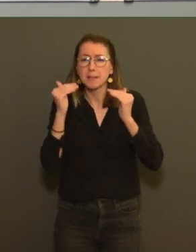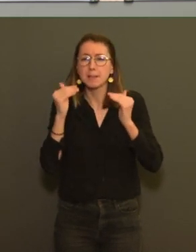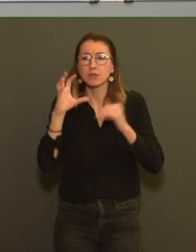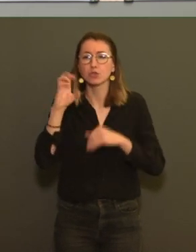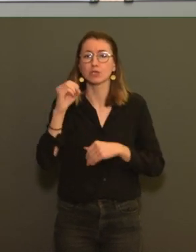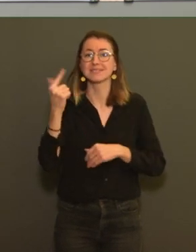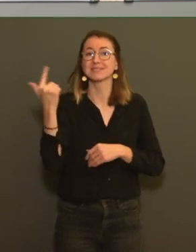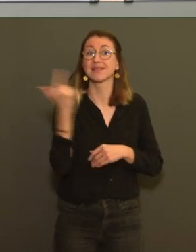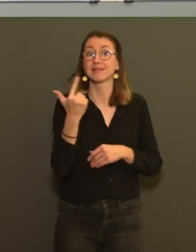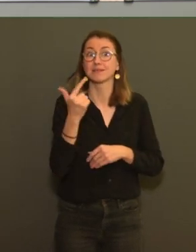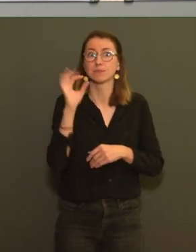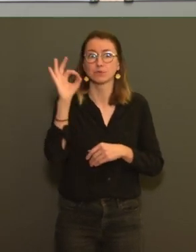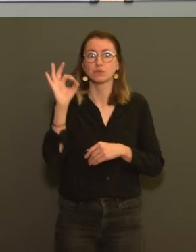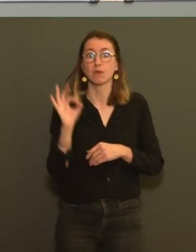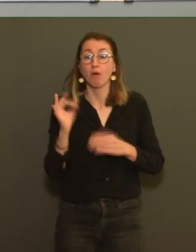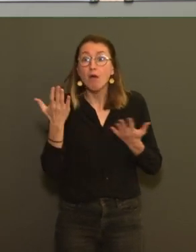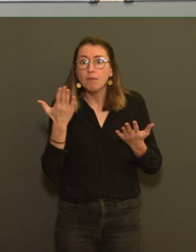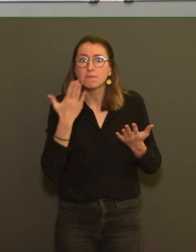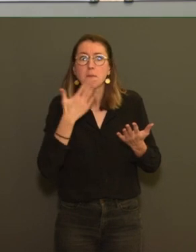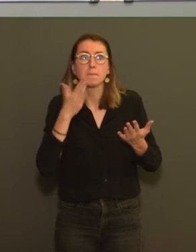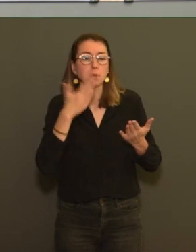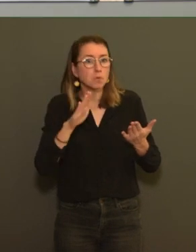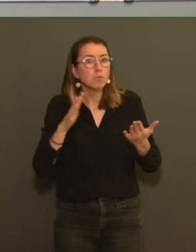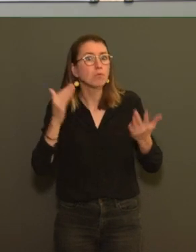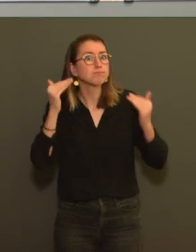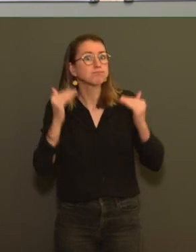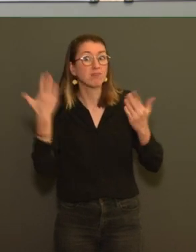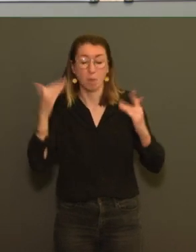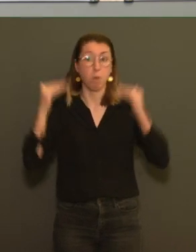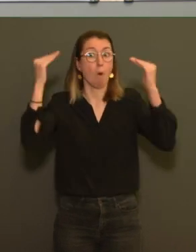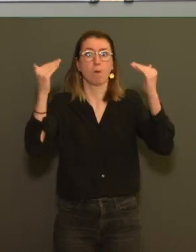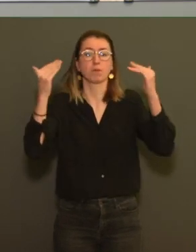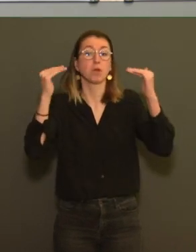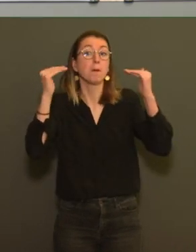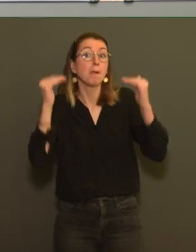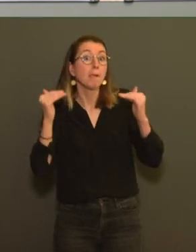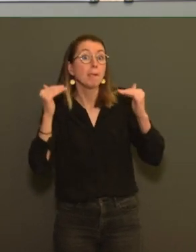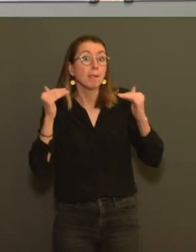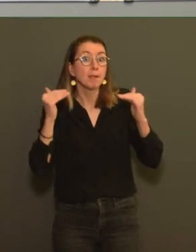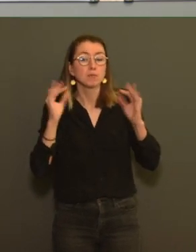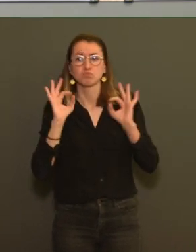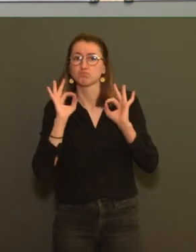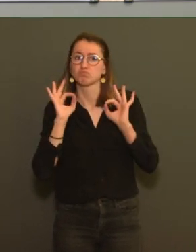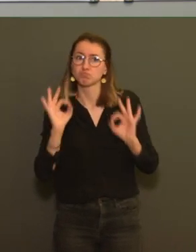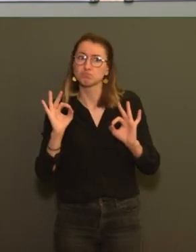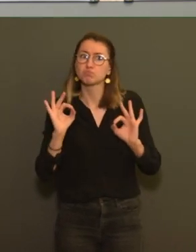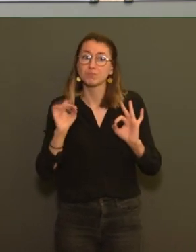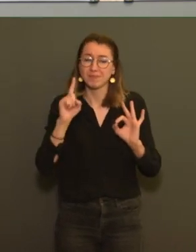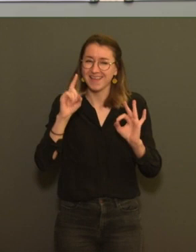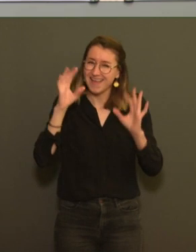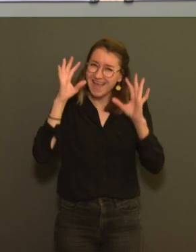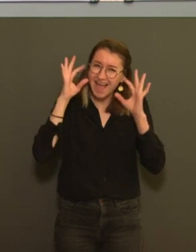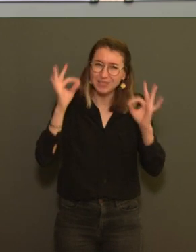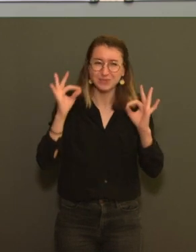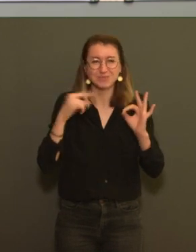semaine précédente. Alors à nouveau, chiffres à prendre avec des pincettes, chiffres à suivre. Est-ce qu'il y a là un premier signe